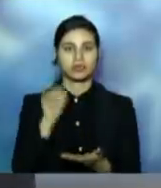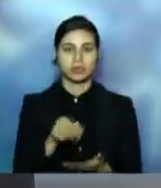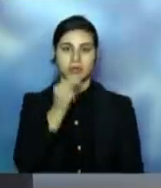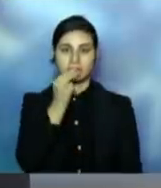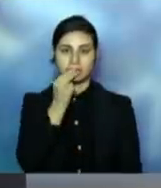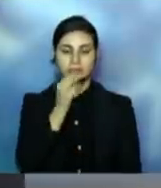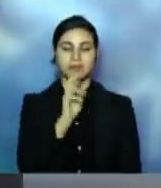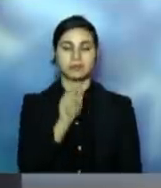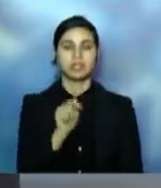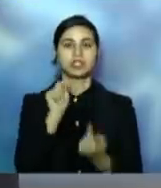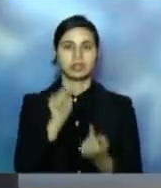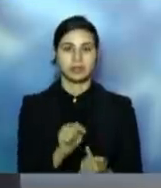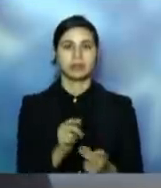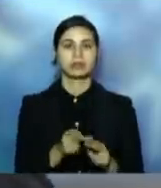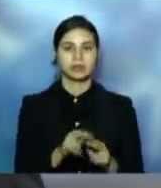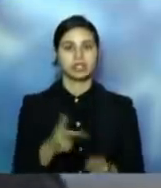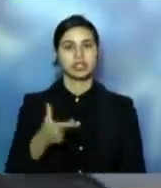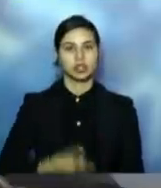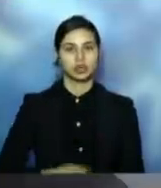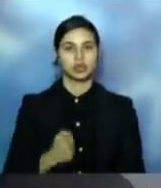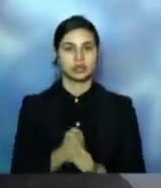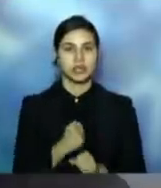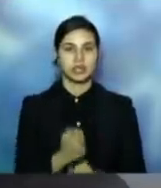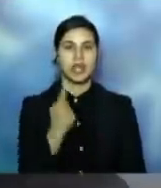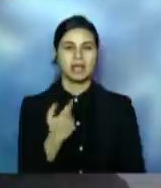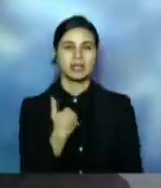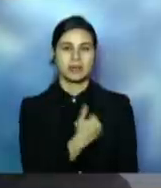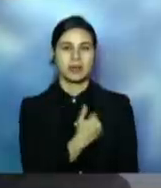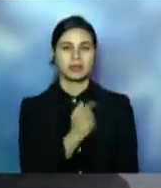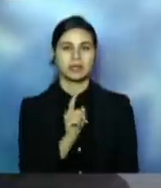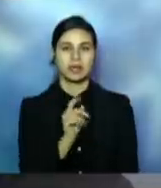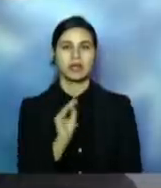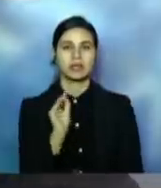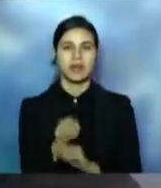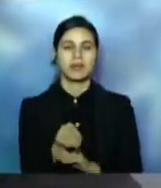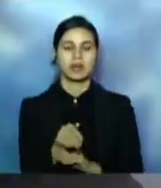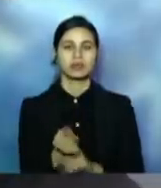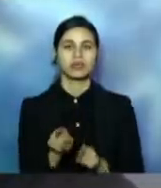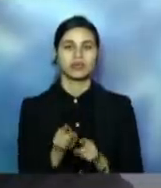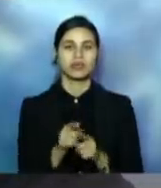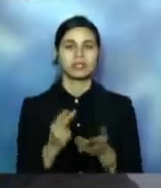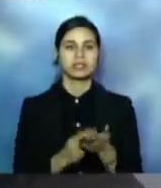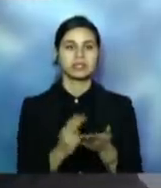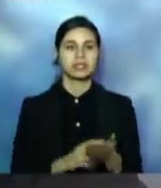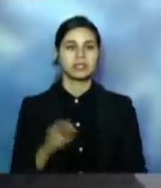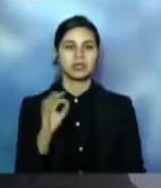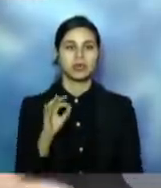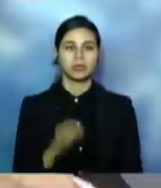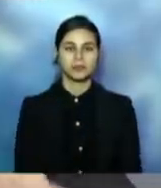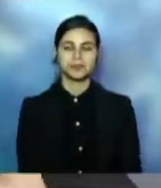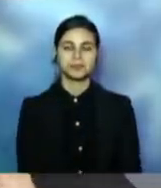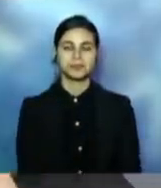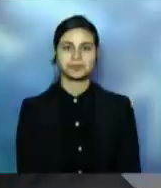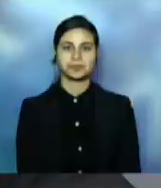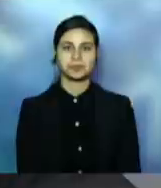და შესაბამისად იმდენ ისოლით. მარი, ერთი კიდევ რამე და დავამატო, ისევ წიგნს დაუბრუნდები.